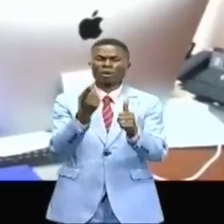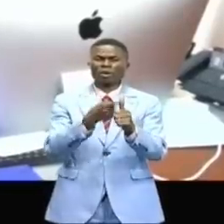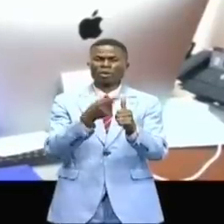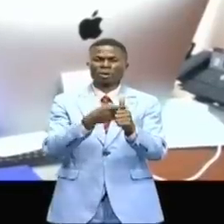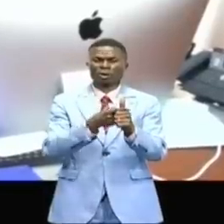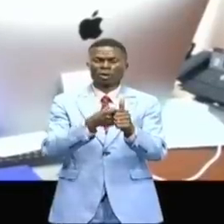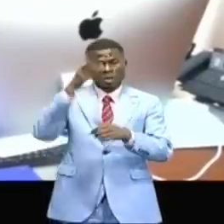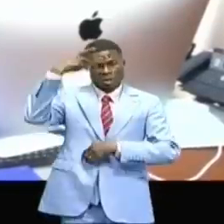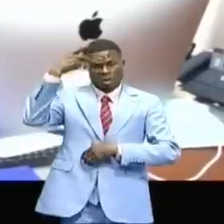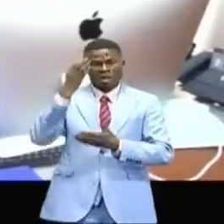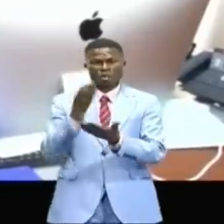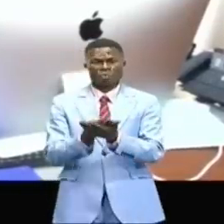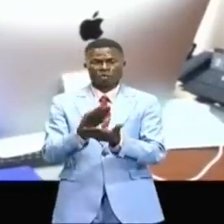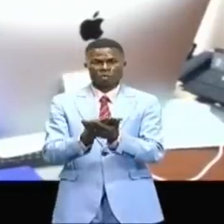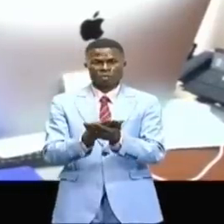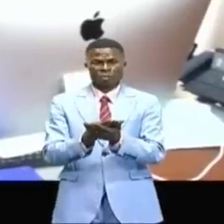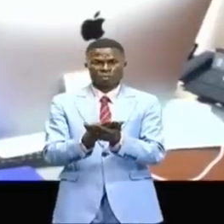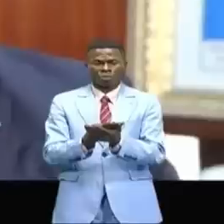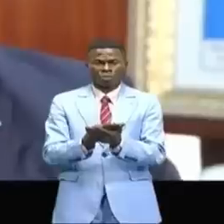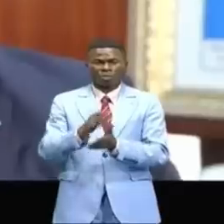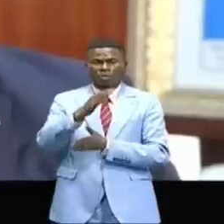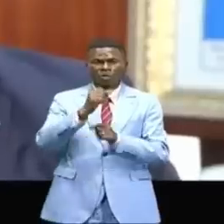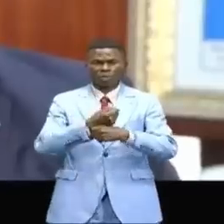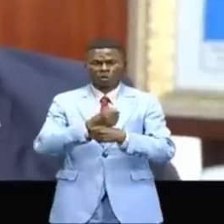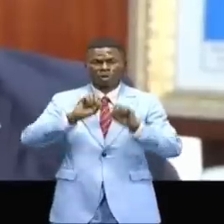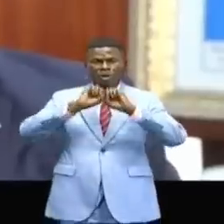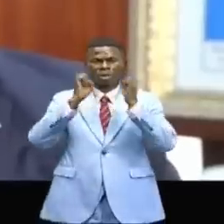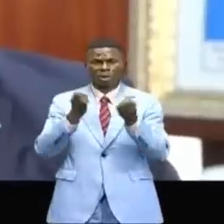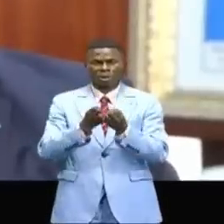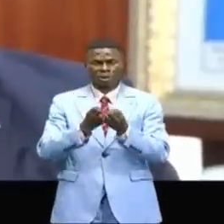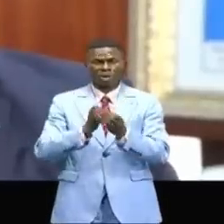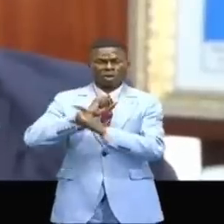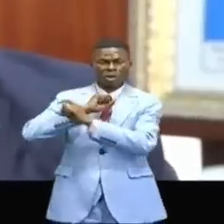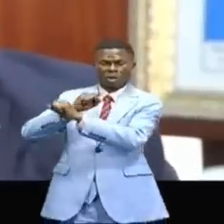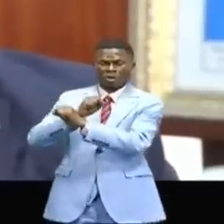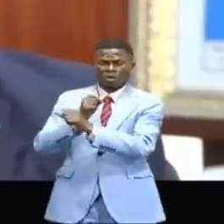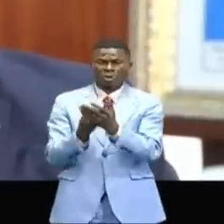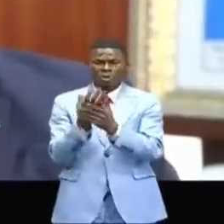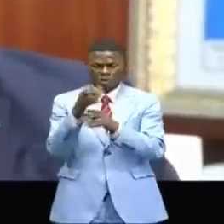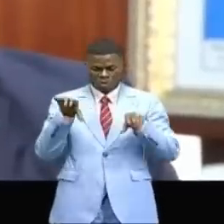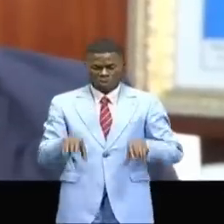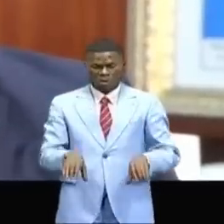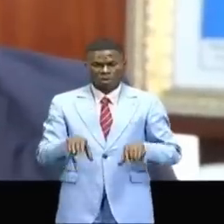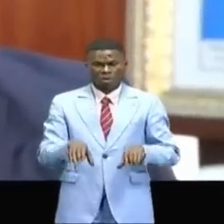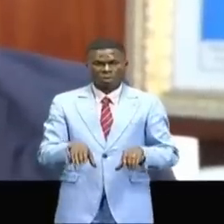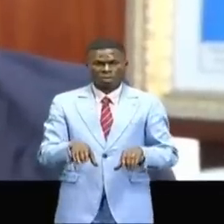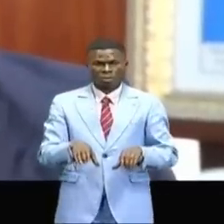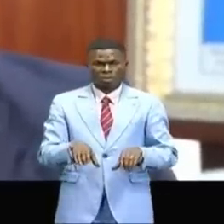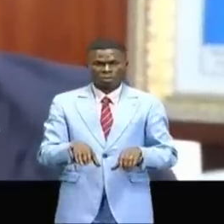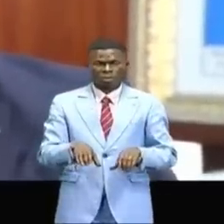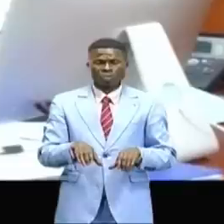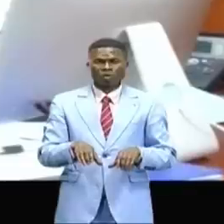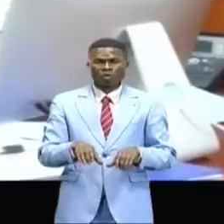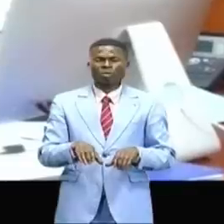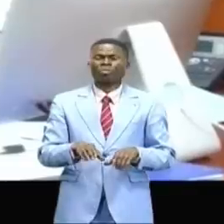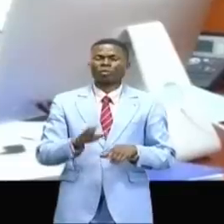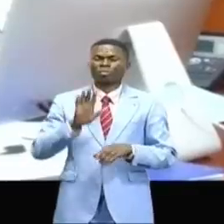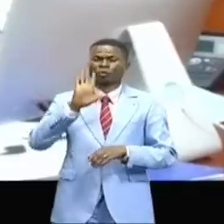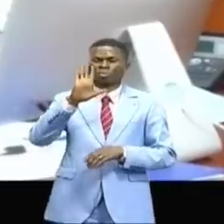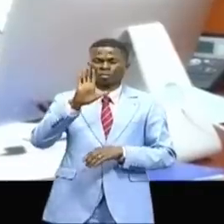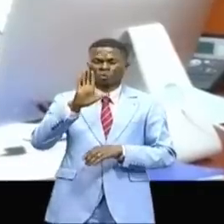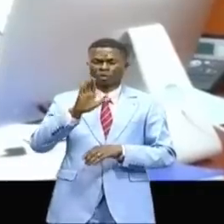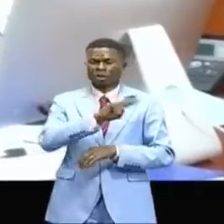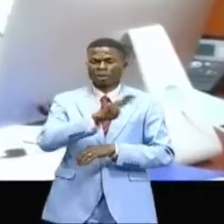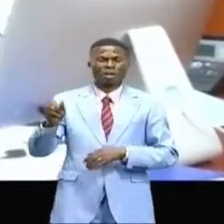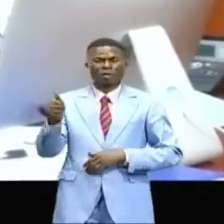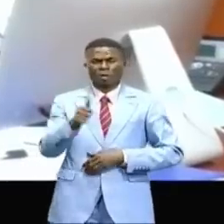la politique budgétaire, la création d'entreprises, la protection des ressources naturelles. Ils sont passés en 5 en